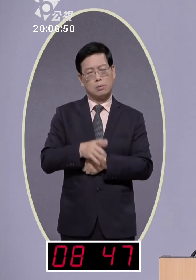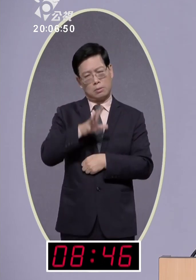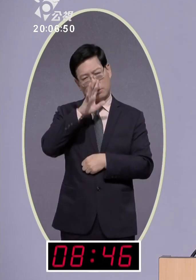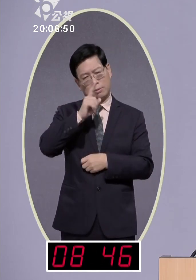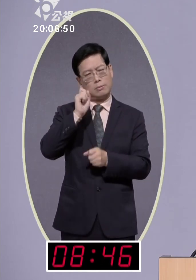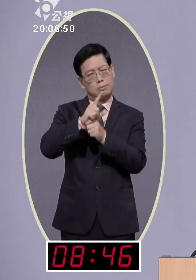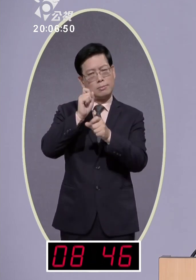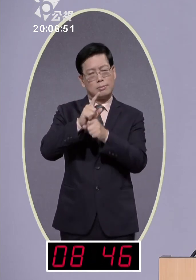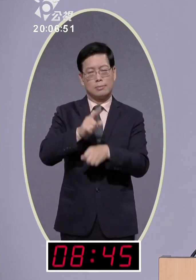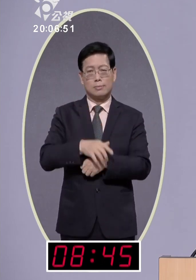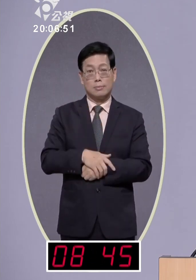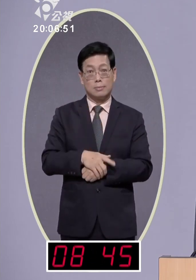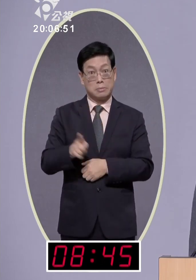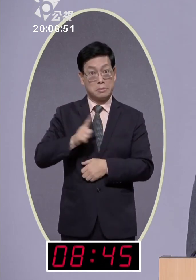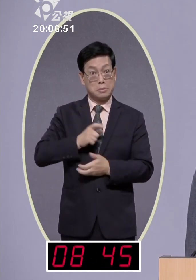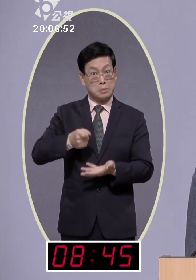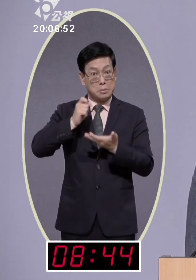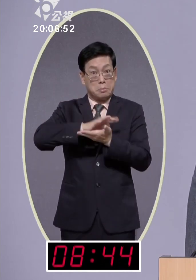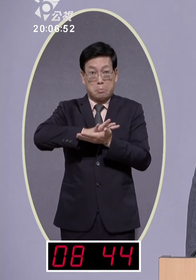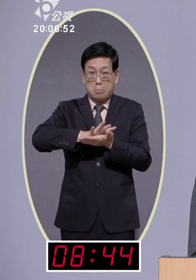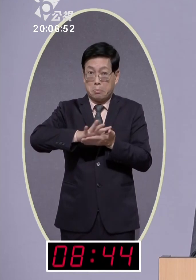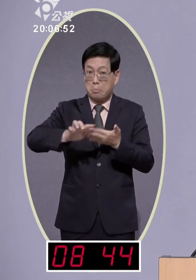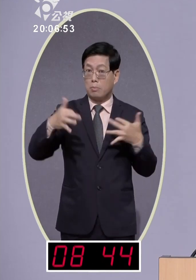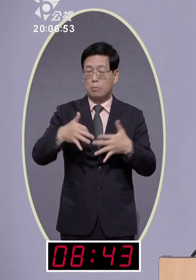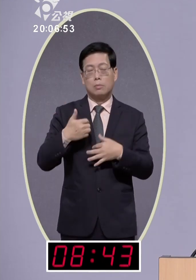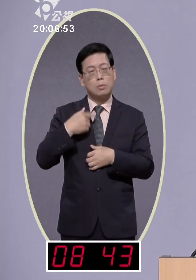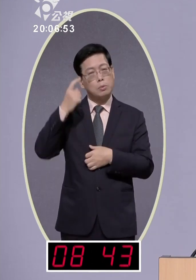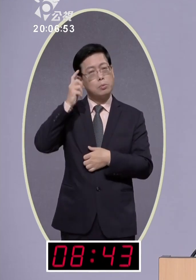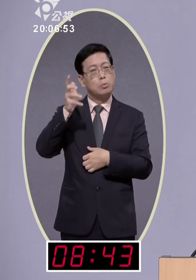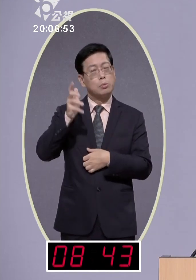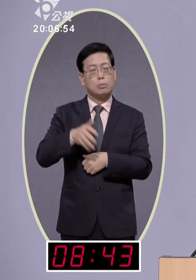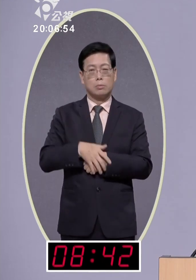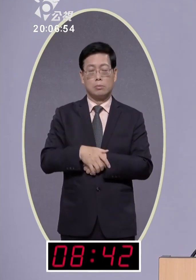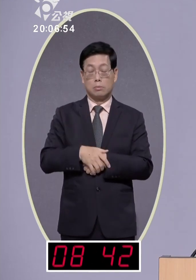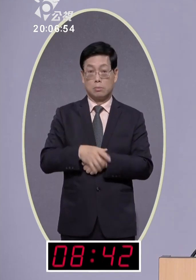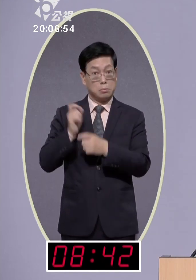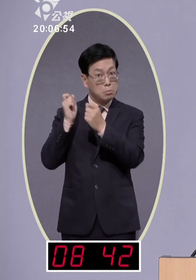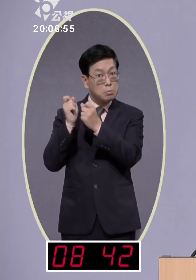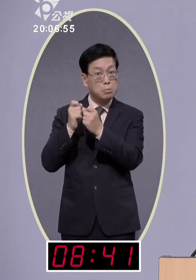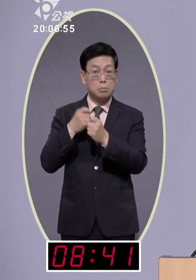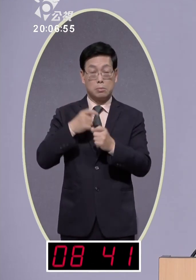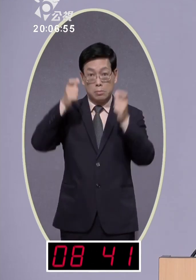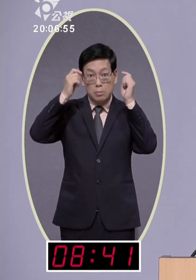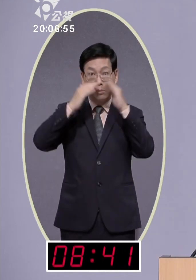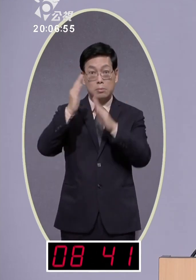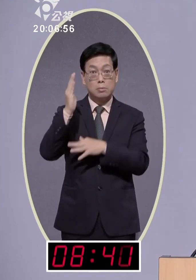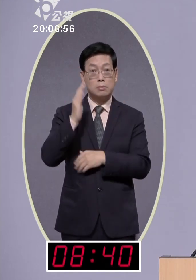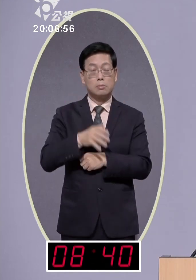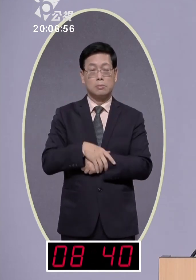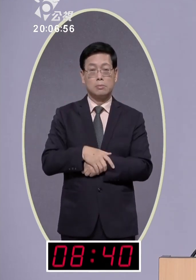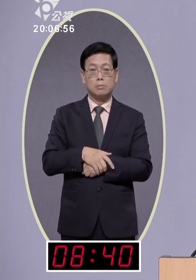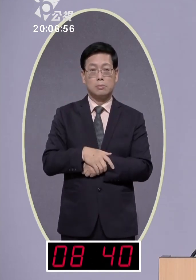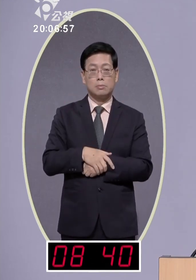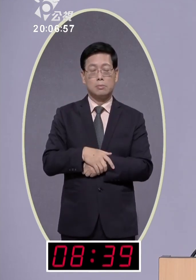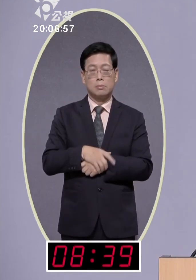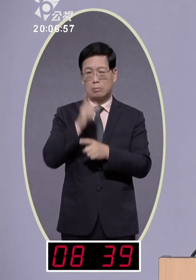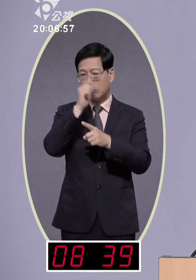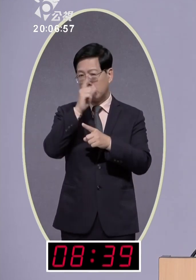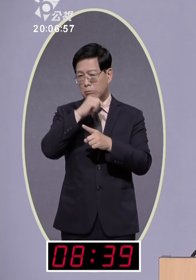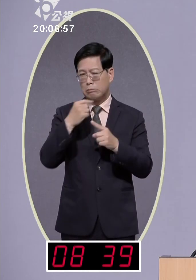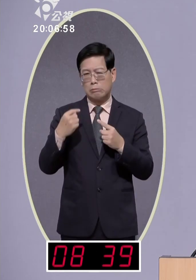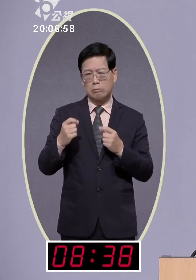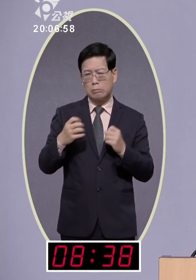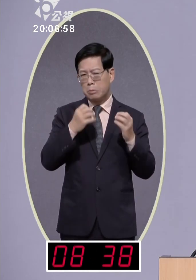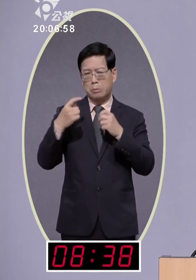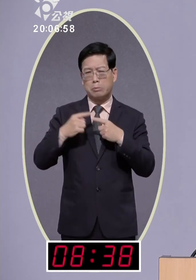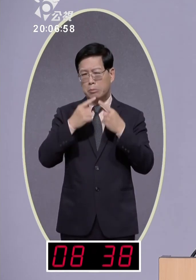中生有。他讲到清廉的问题，我倒是要问一下，这段期间以来，高雄市政府一直在讨论一件